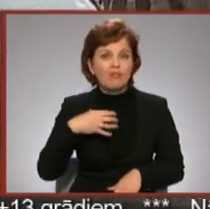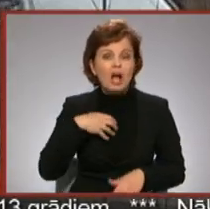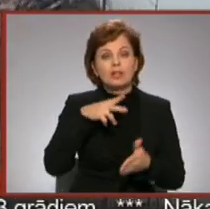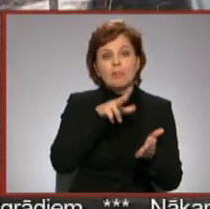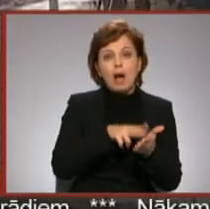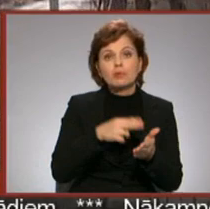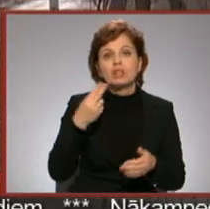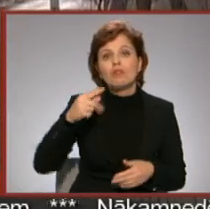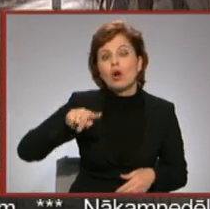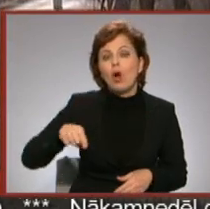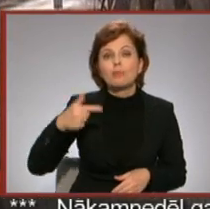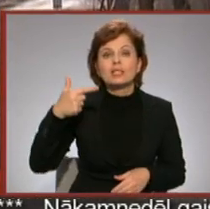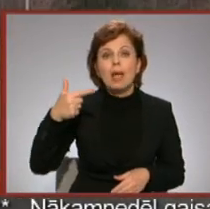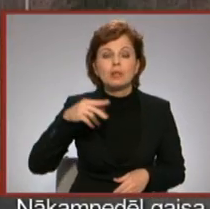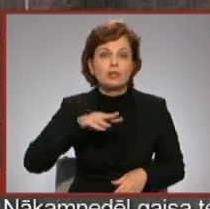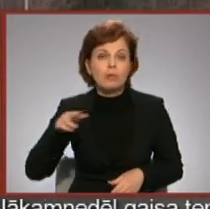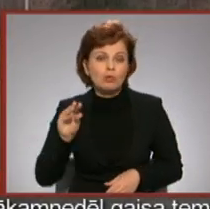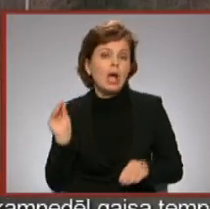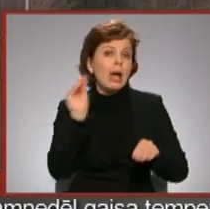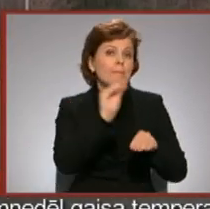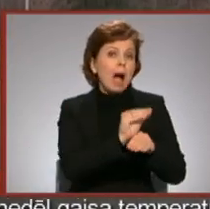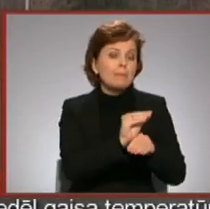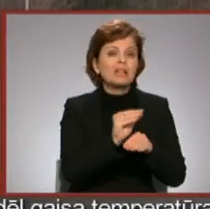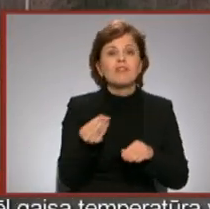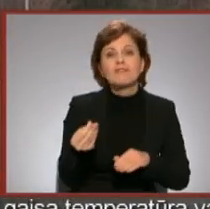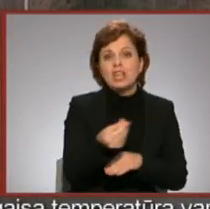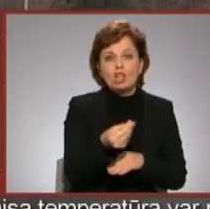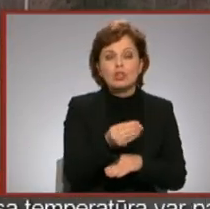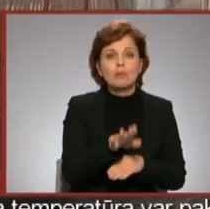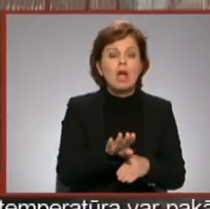arī 2,7 miljonus liels papildus finansējums, kas tiks